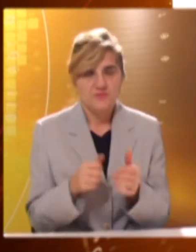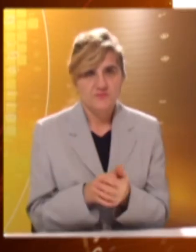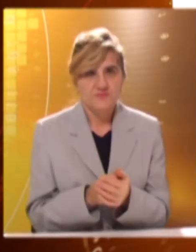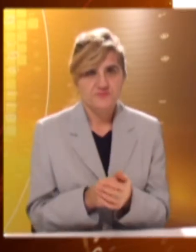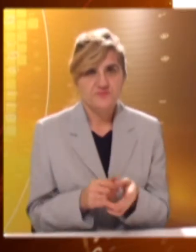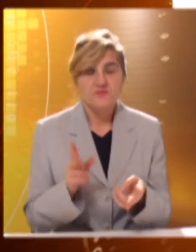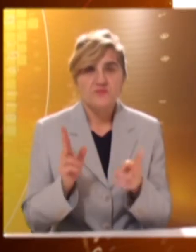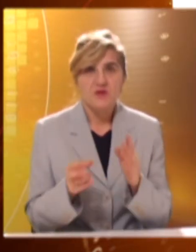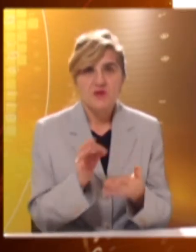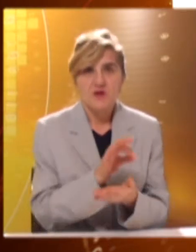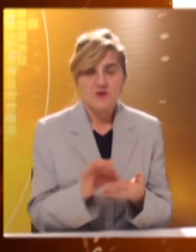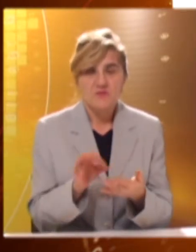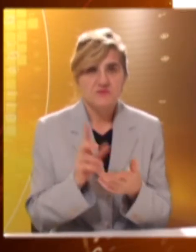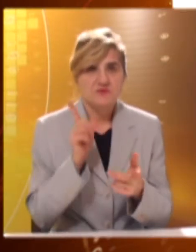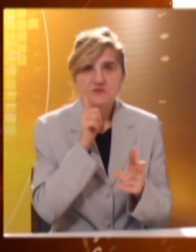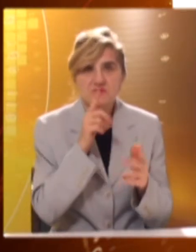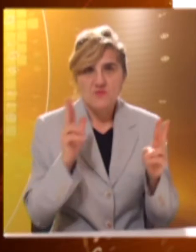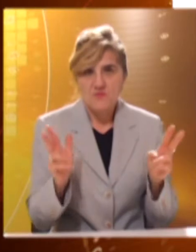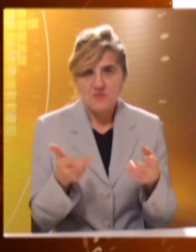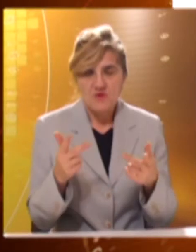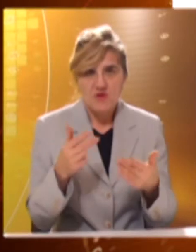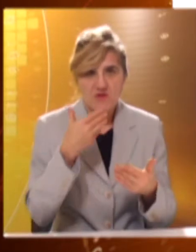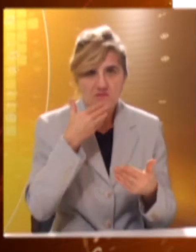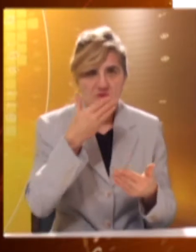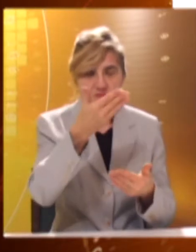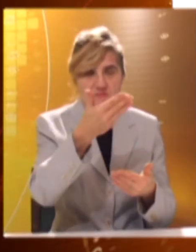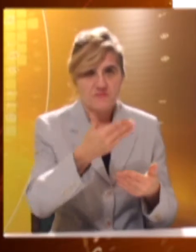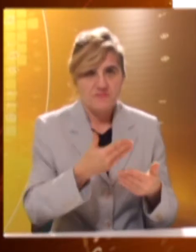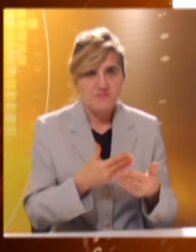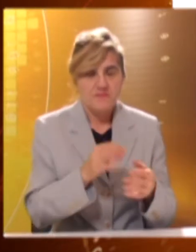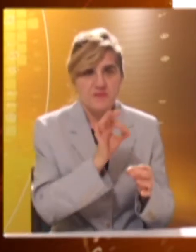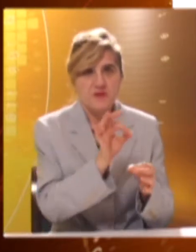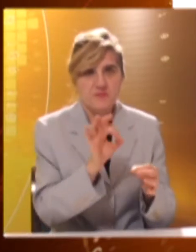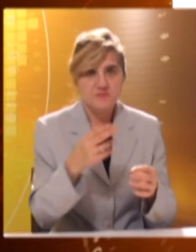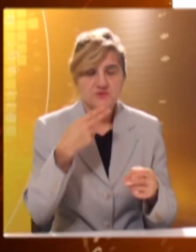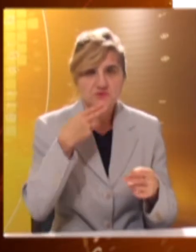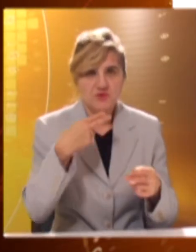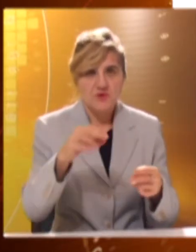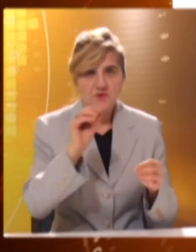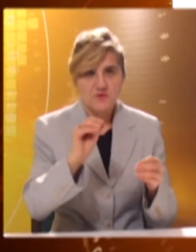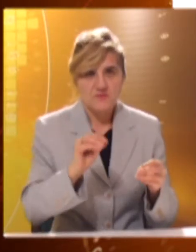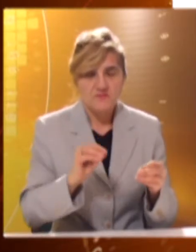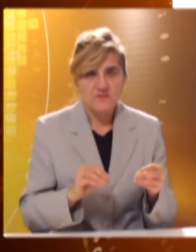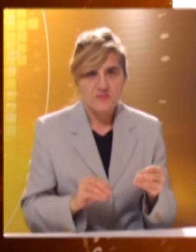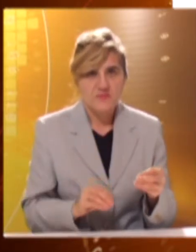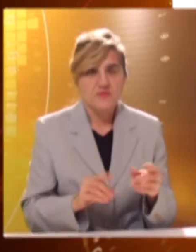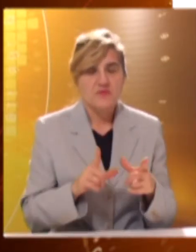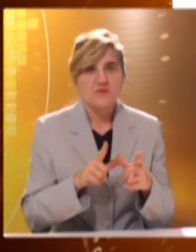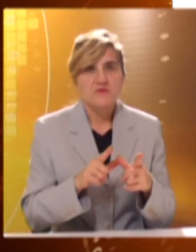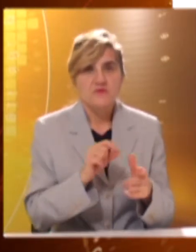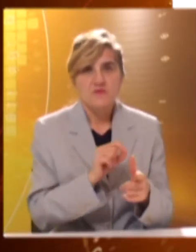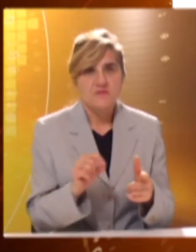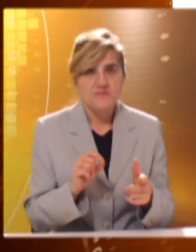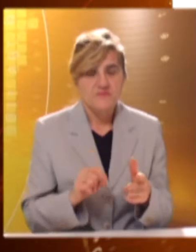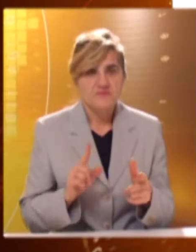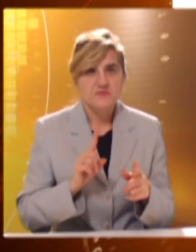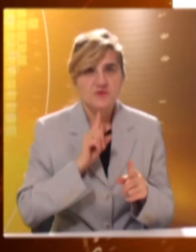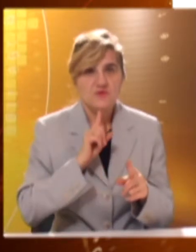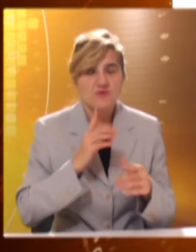jednostavna, aplicira se preko našeg web sajta, popuni se jedan formular i ove projekti koji uđu u